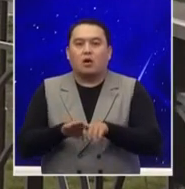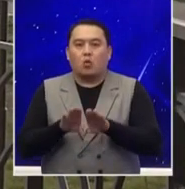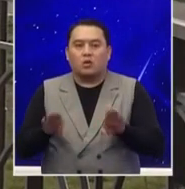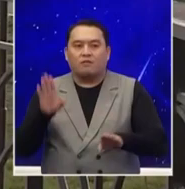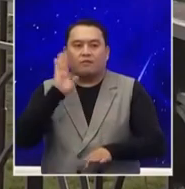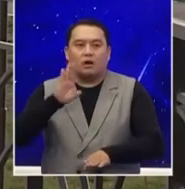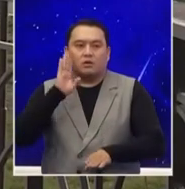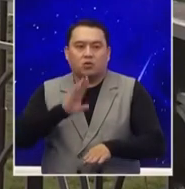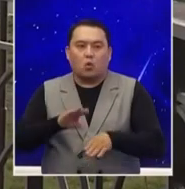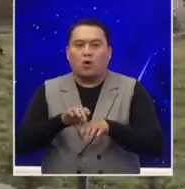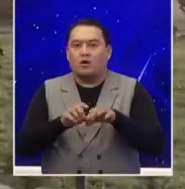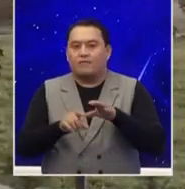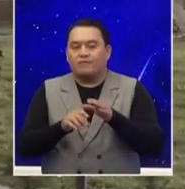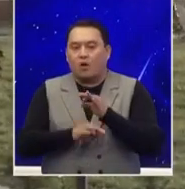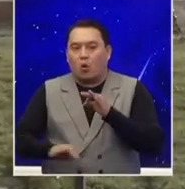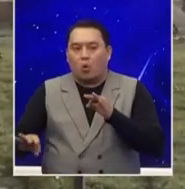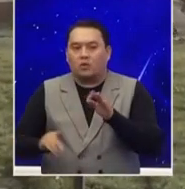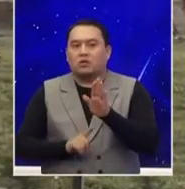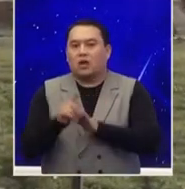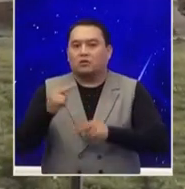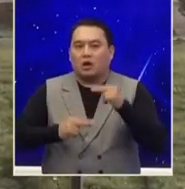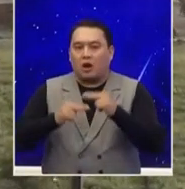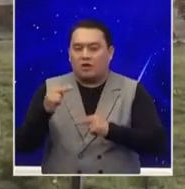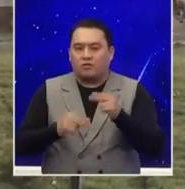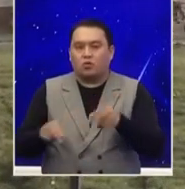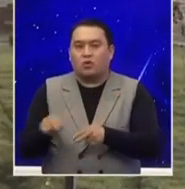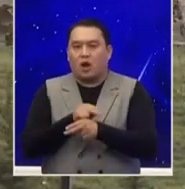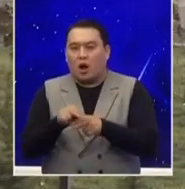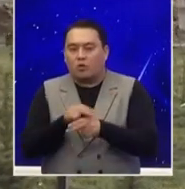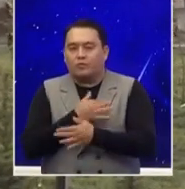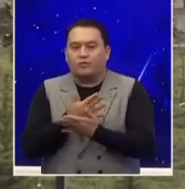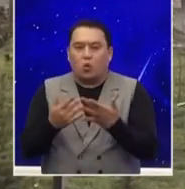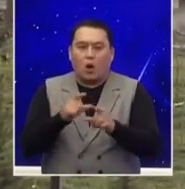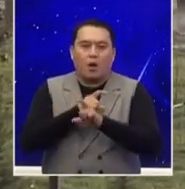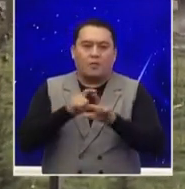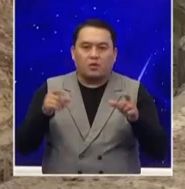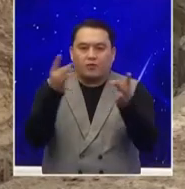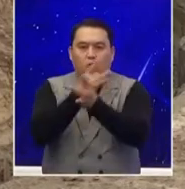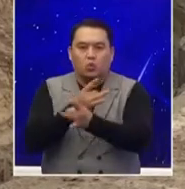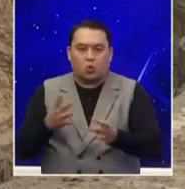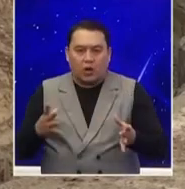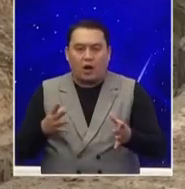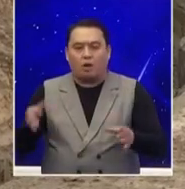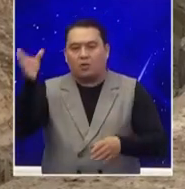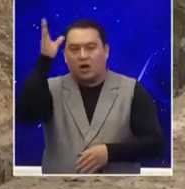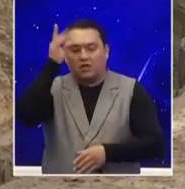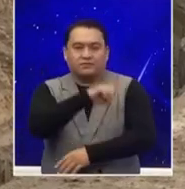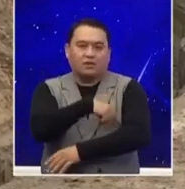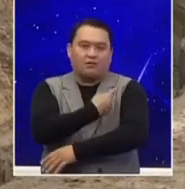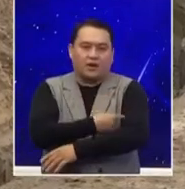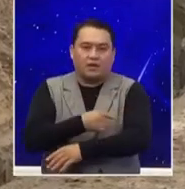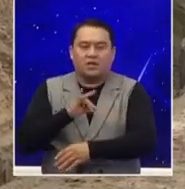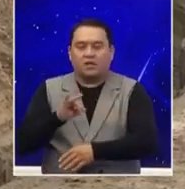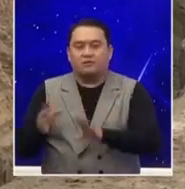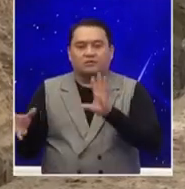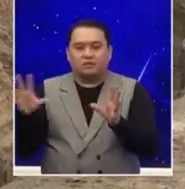водопровода и канализации в аулах начали строительство и реконструкцию множество объектов культуры образования здравоохранения и